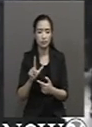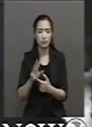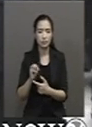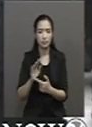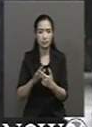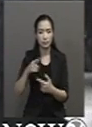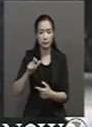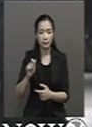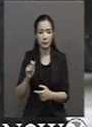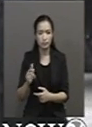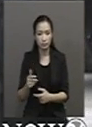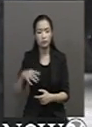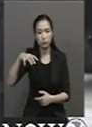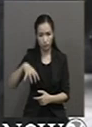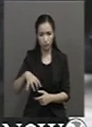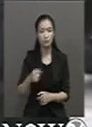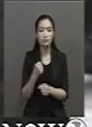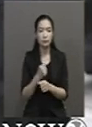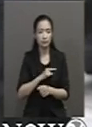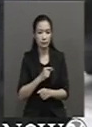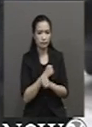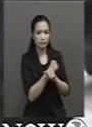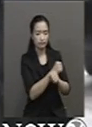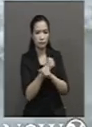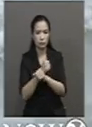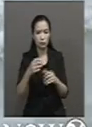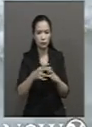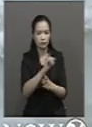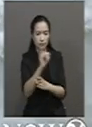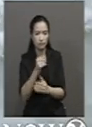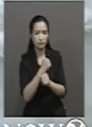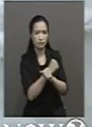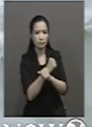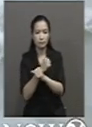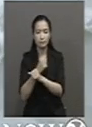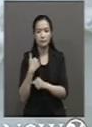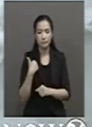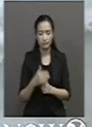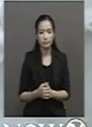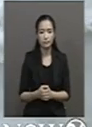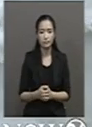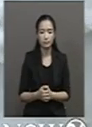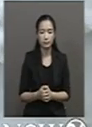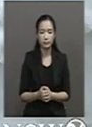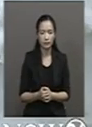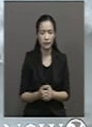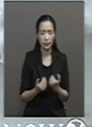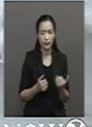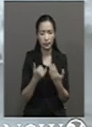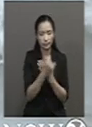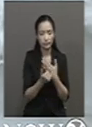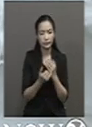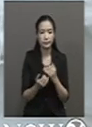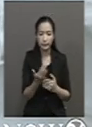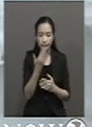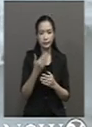มีหน้าที่เกี่ยวกับการปราบปรามการก่อการร้ายโดยตรงในสังกัดรัฐบาลมาเลเซียเกิดขึ้นในขณะที่ประเทศกำลังเผชิญกับภัยคุกคามด้าน